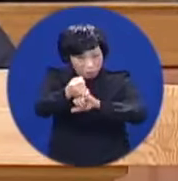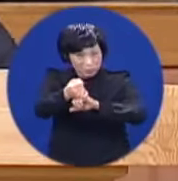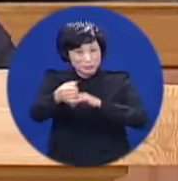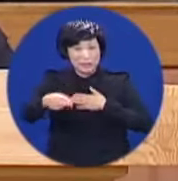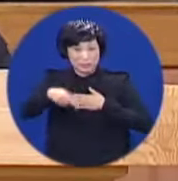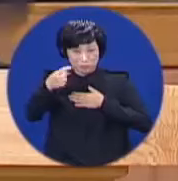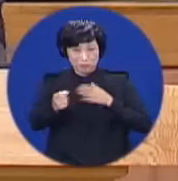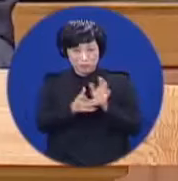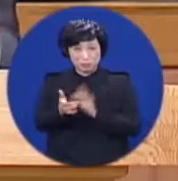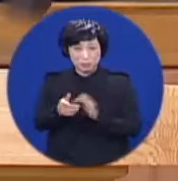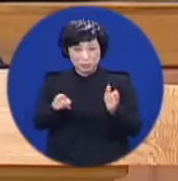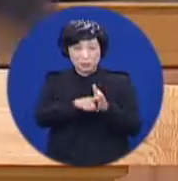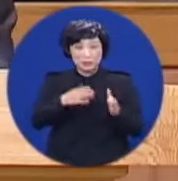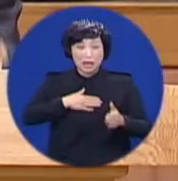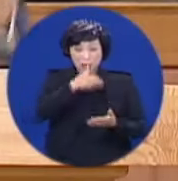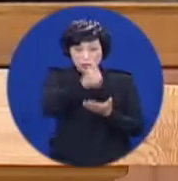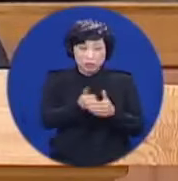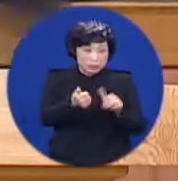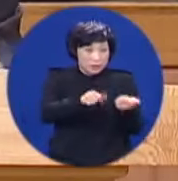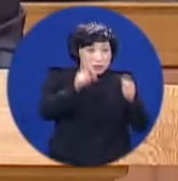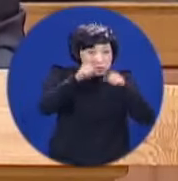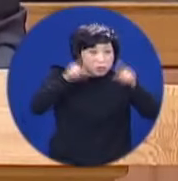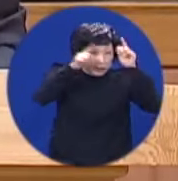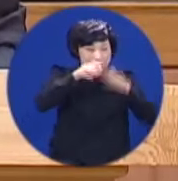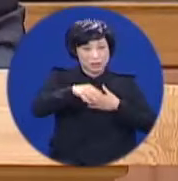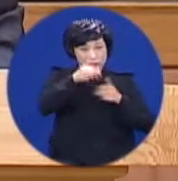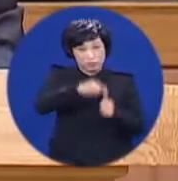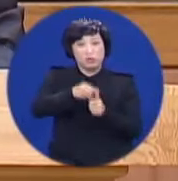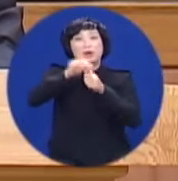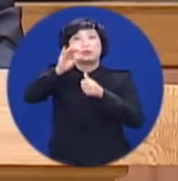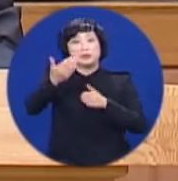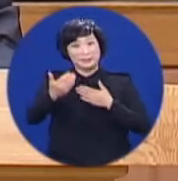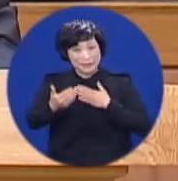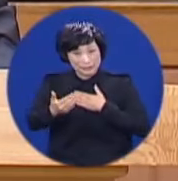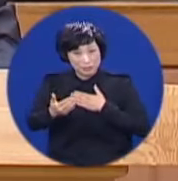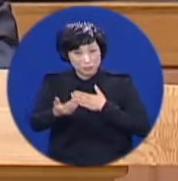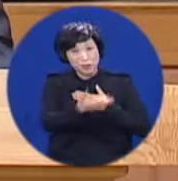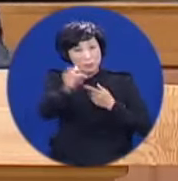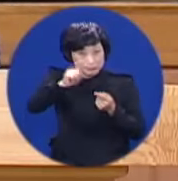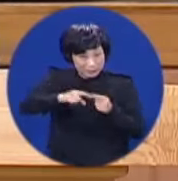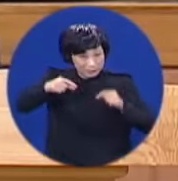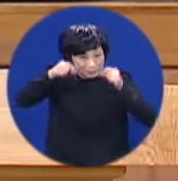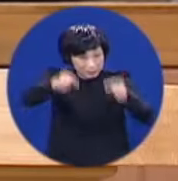나도 예수 믿고 죄와 사망과 지옥에서 구원받았다.